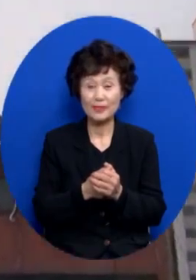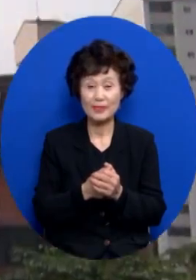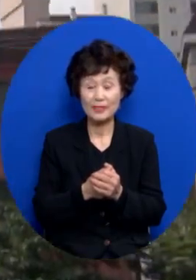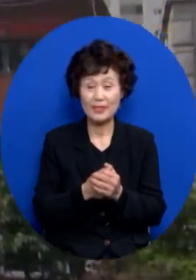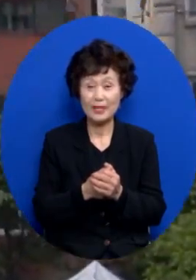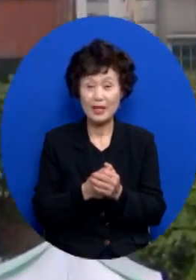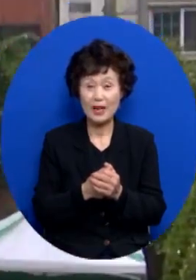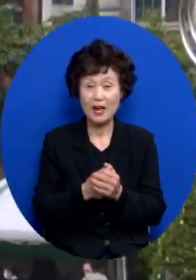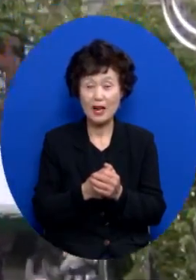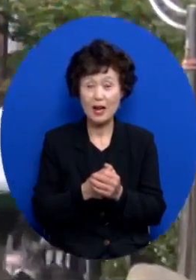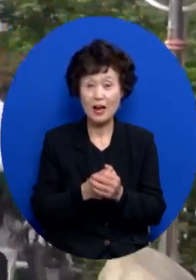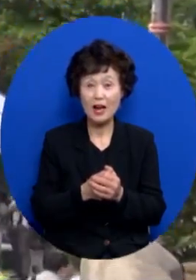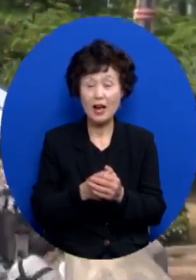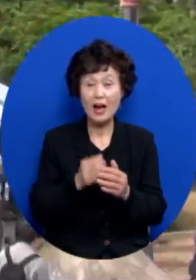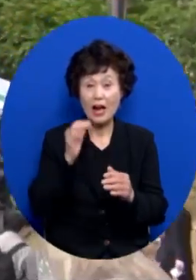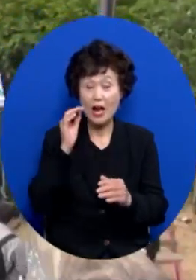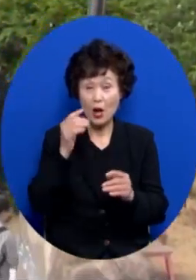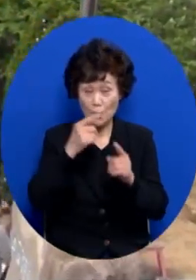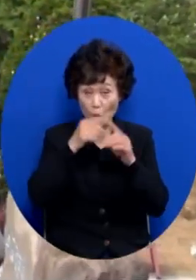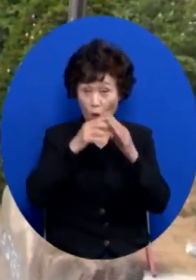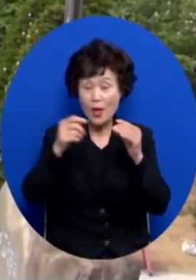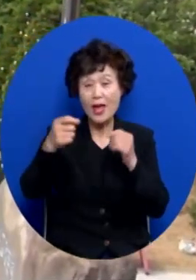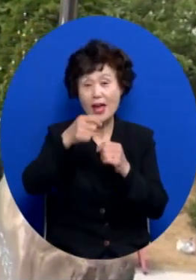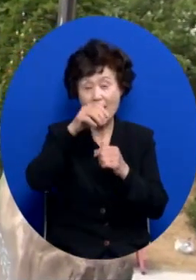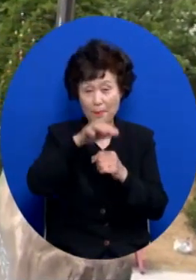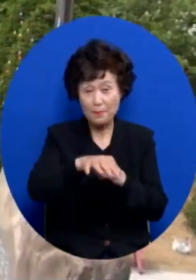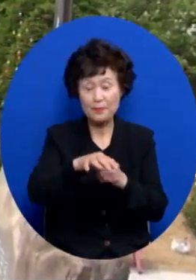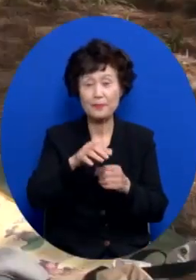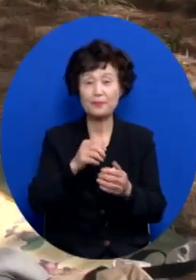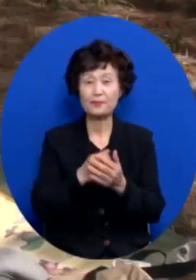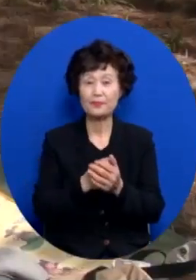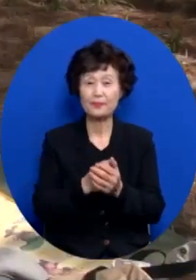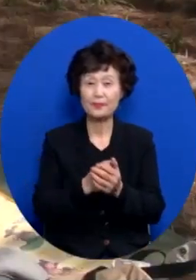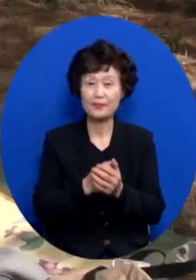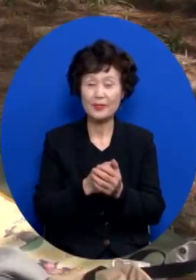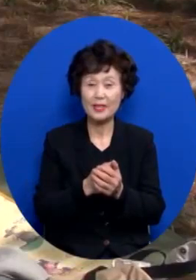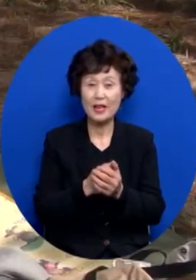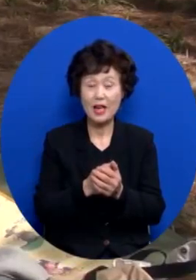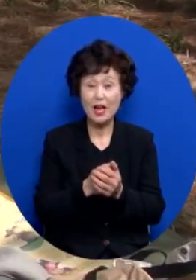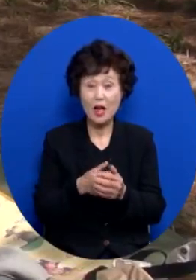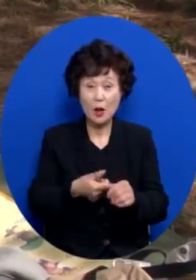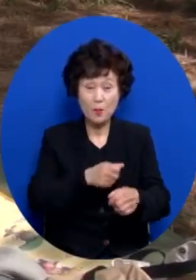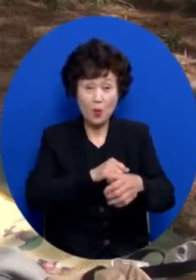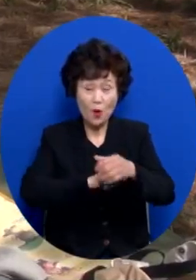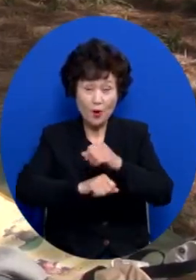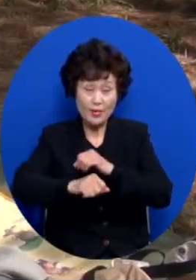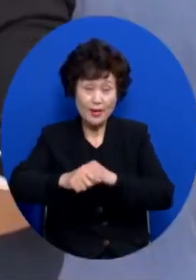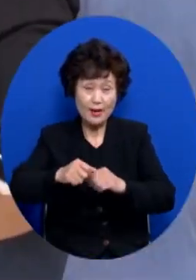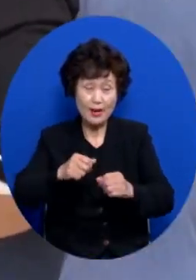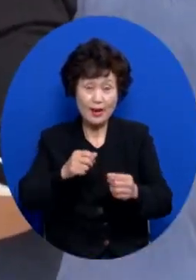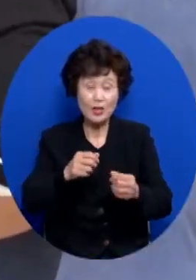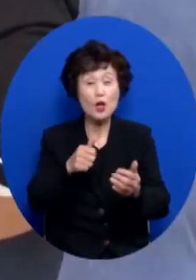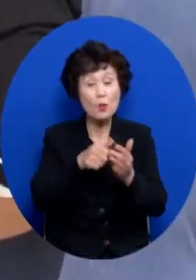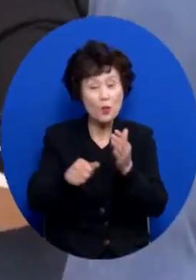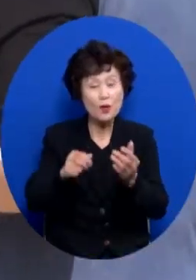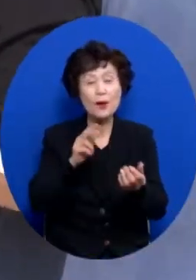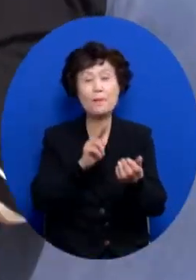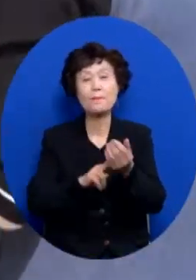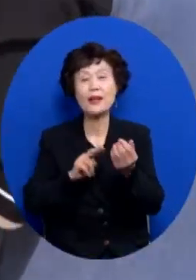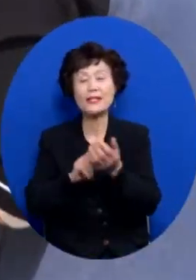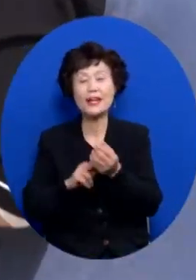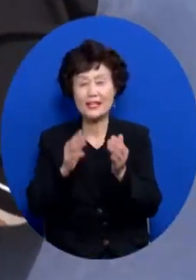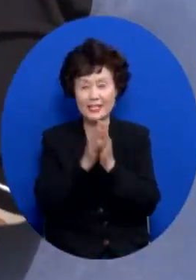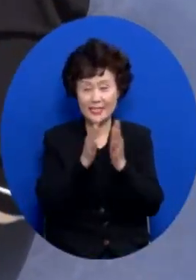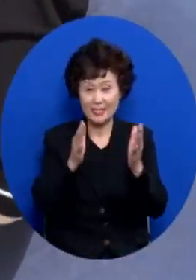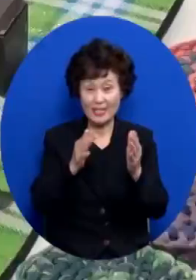도림교회 글로리아 성전 앞마당에 돗자리들이 깔렸습니다. 본격적인 판매가 시작되자 성도들이